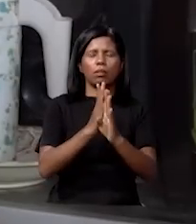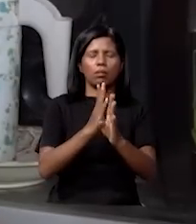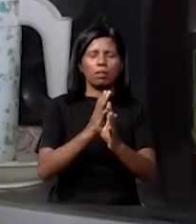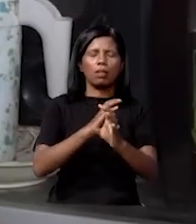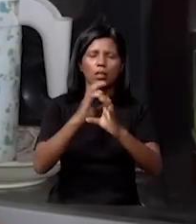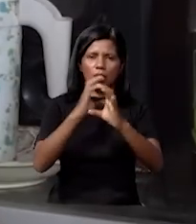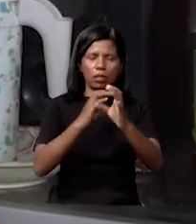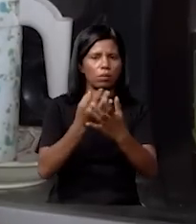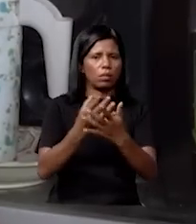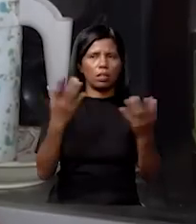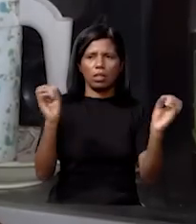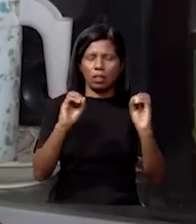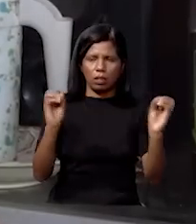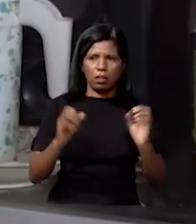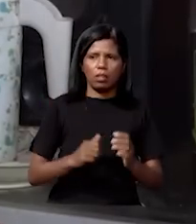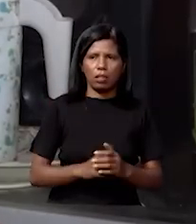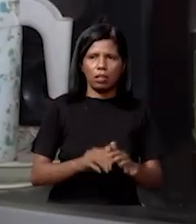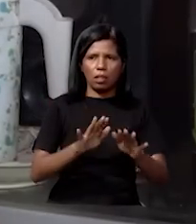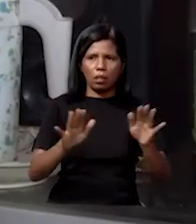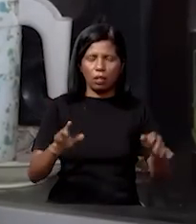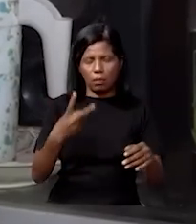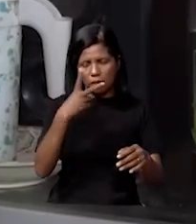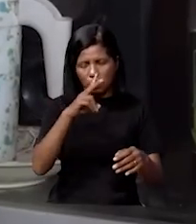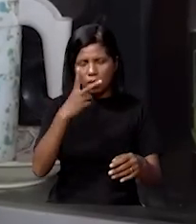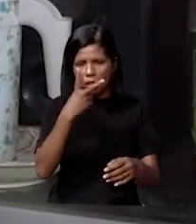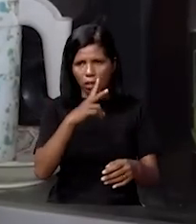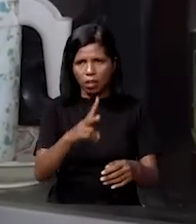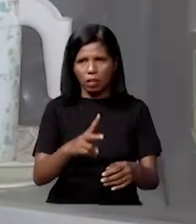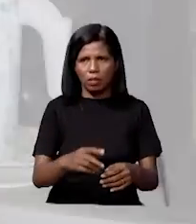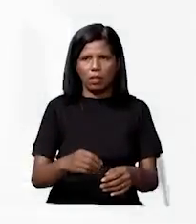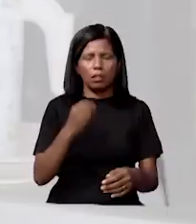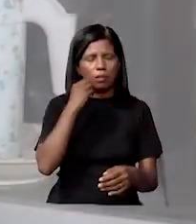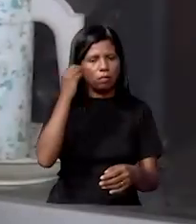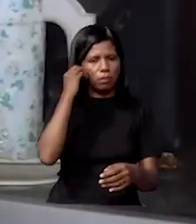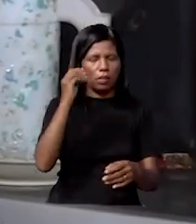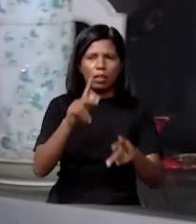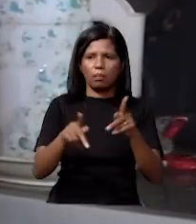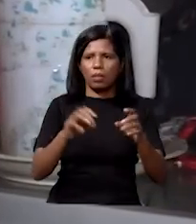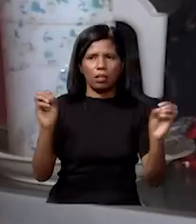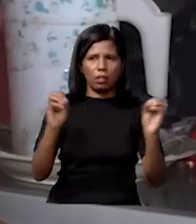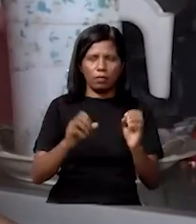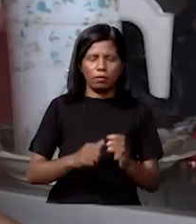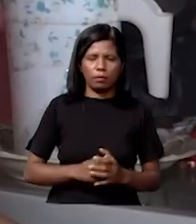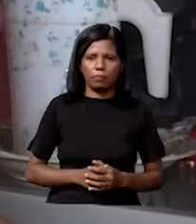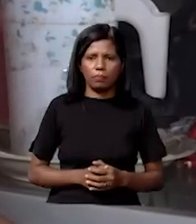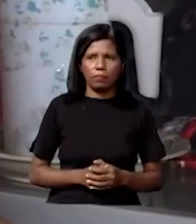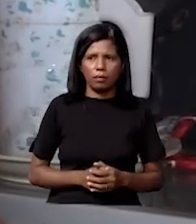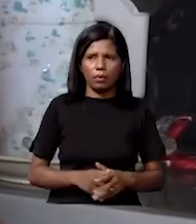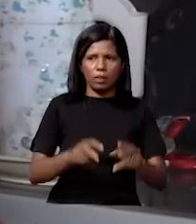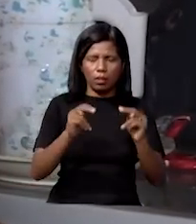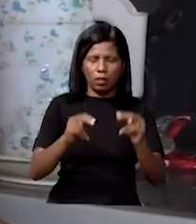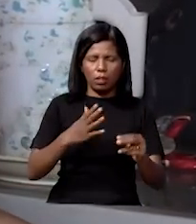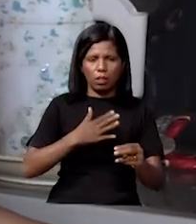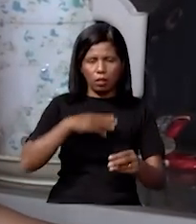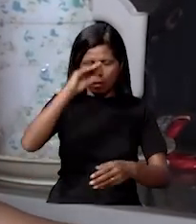lai hatan lavarik se makare saitia uma mamu pieran ha tingi sera nuan